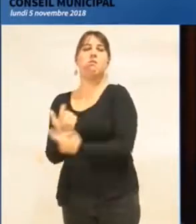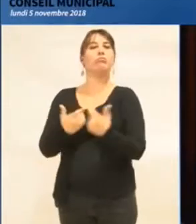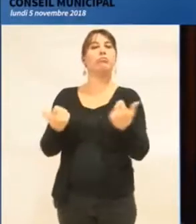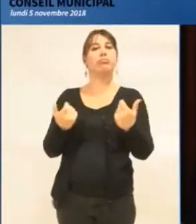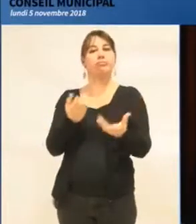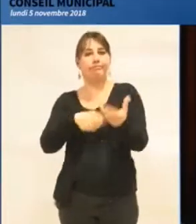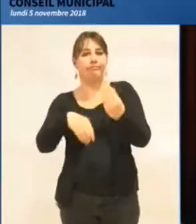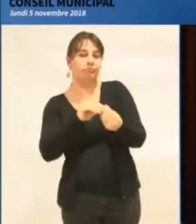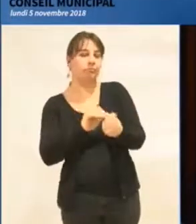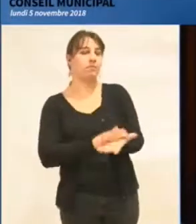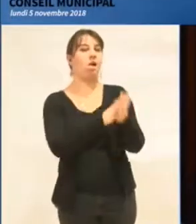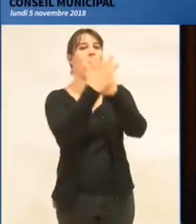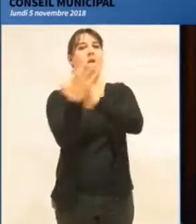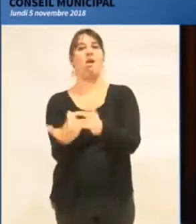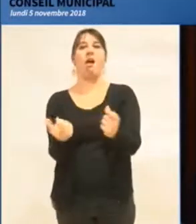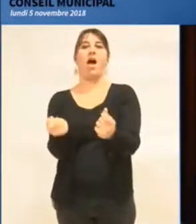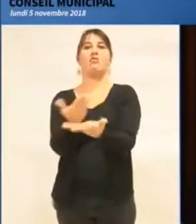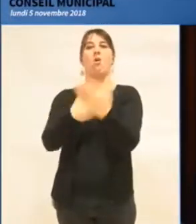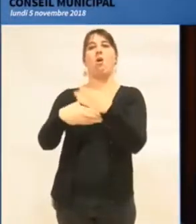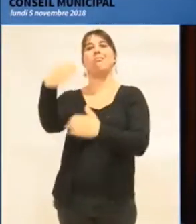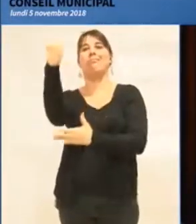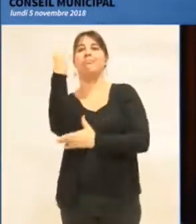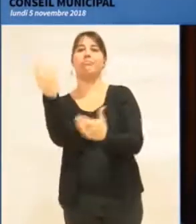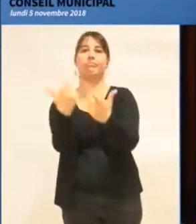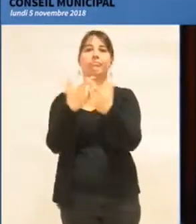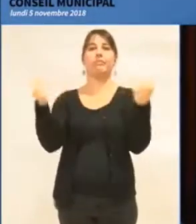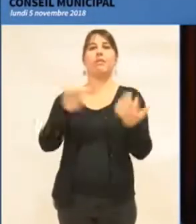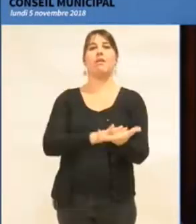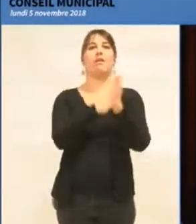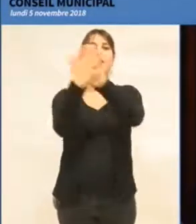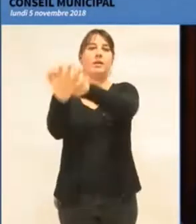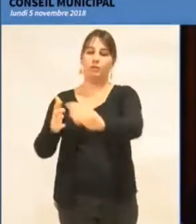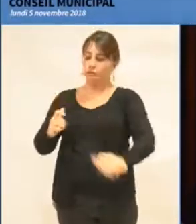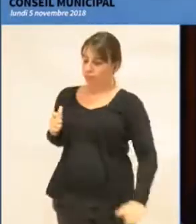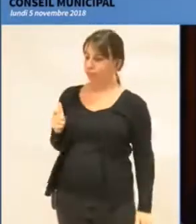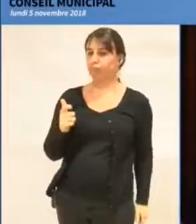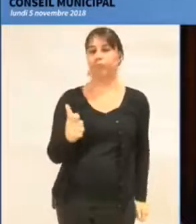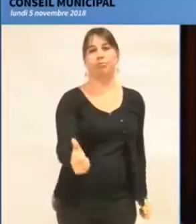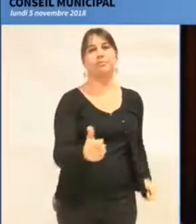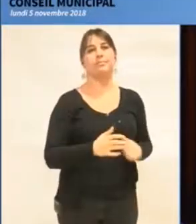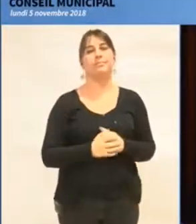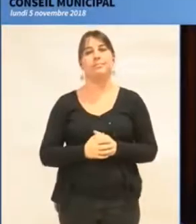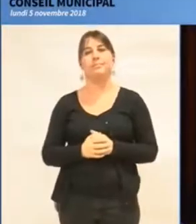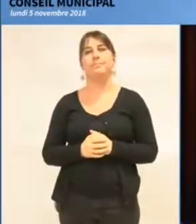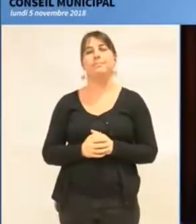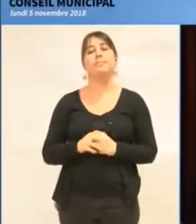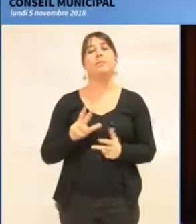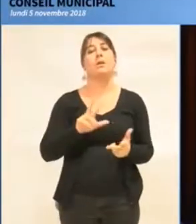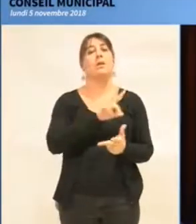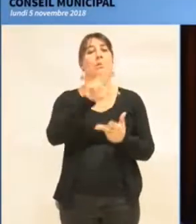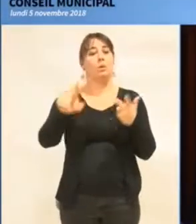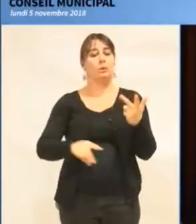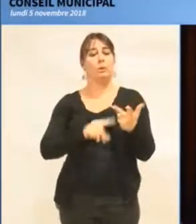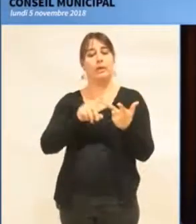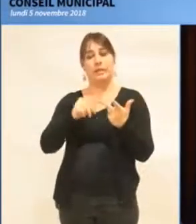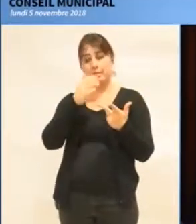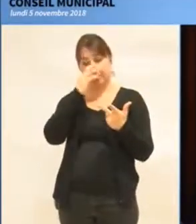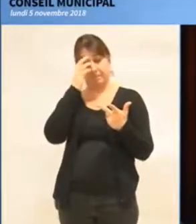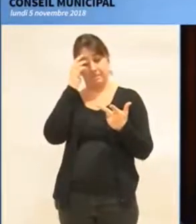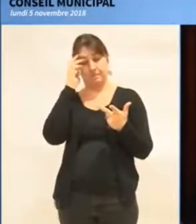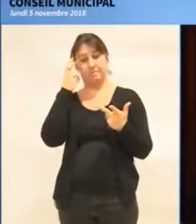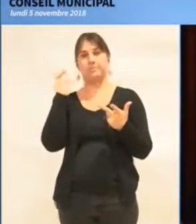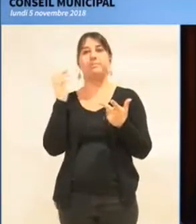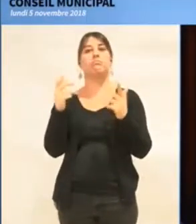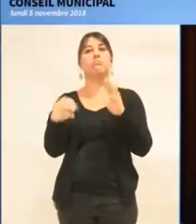au blanchiment des revenus issus de cette vente-là. Le troisième point, c'est que la